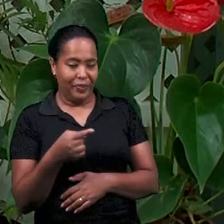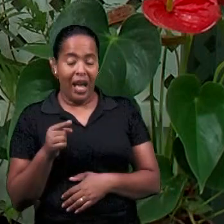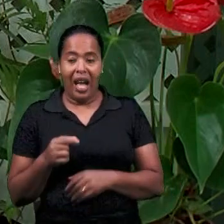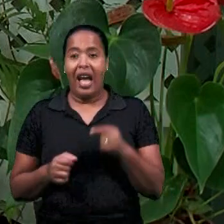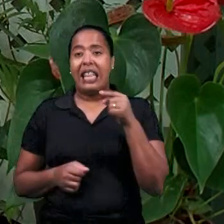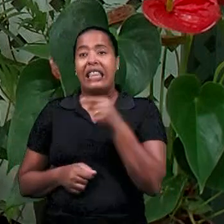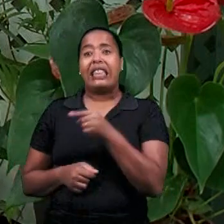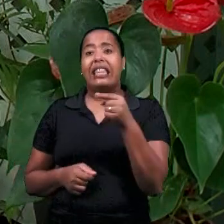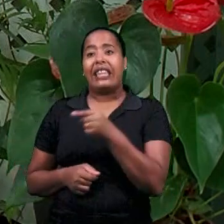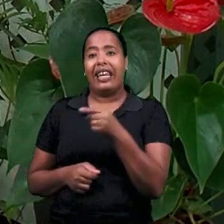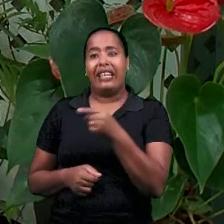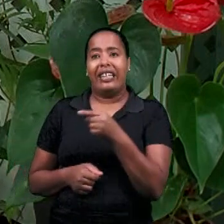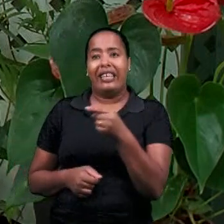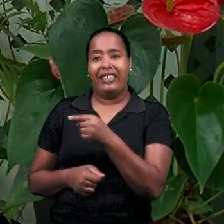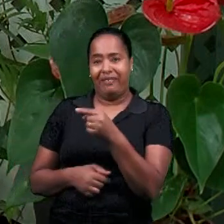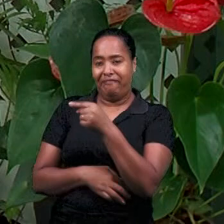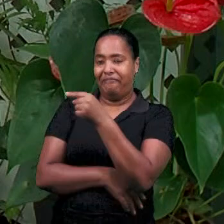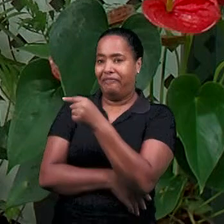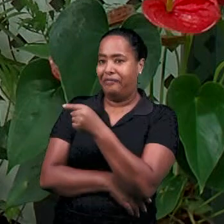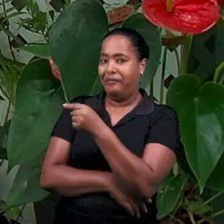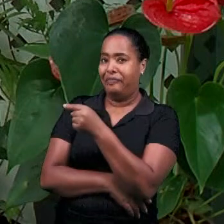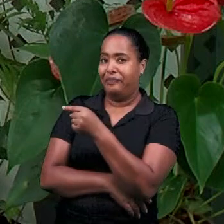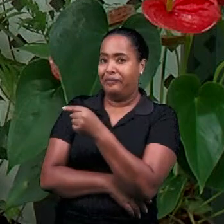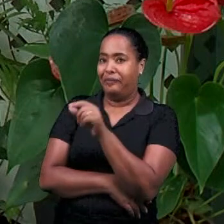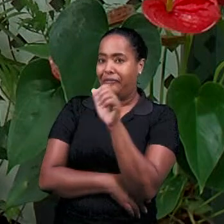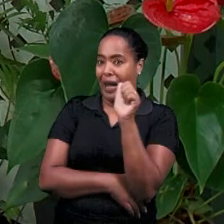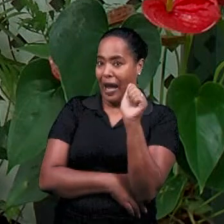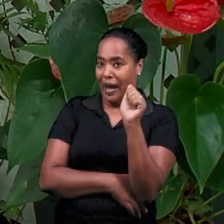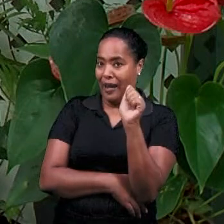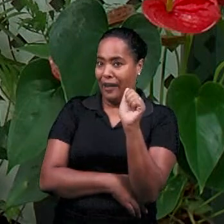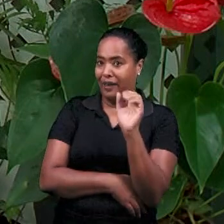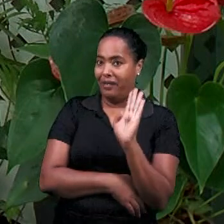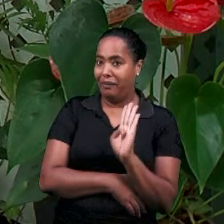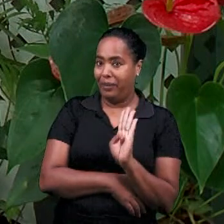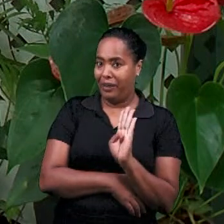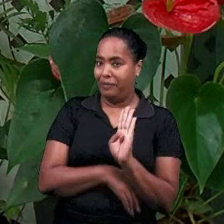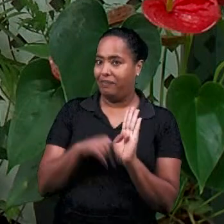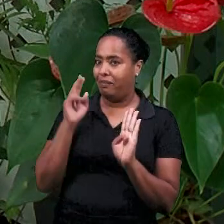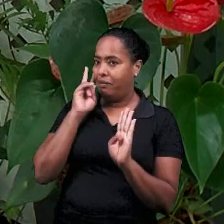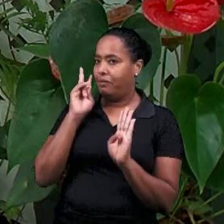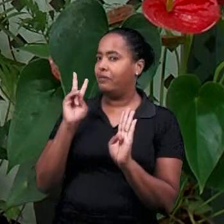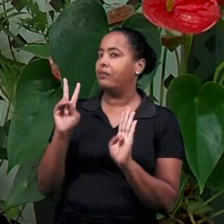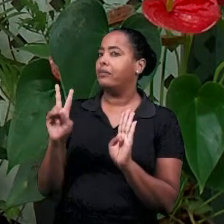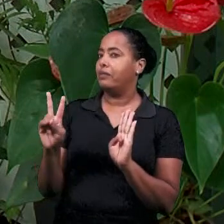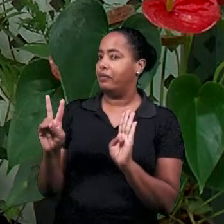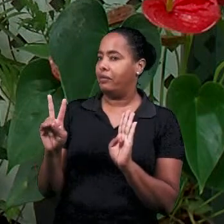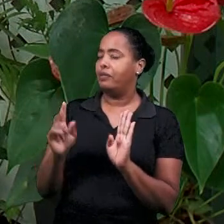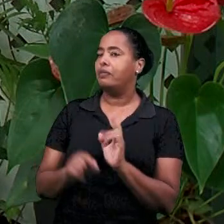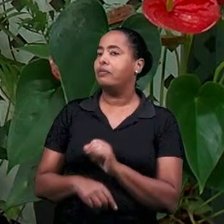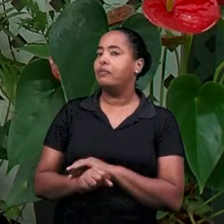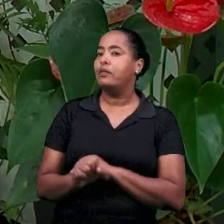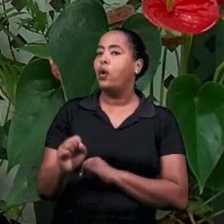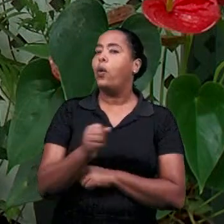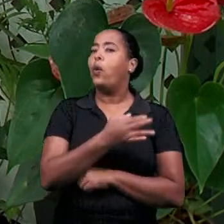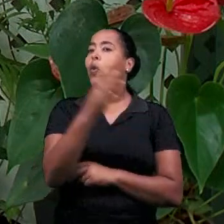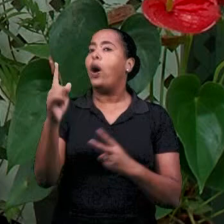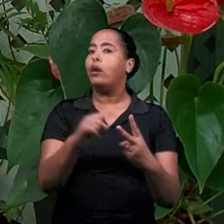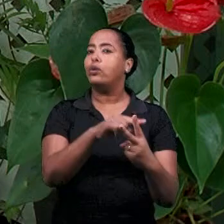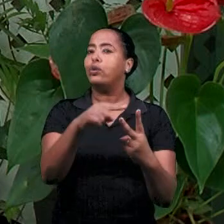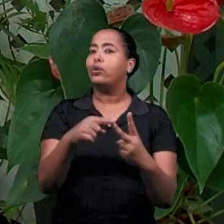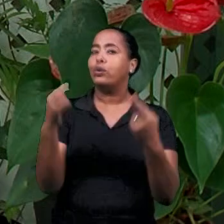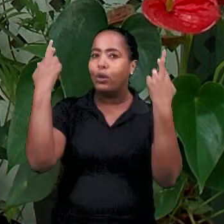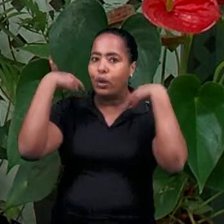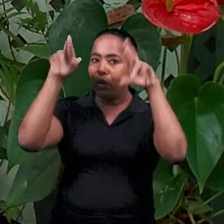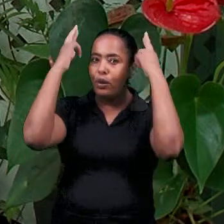deux figures. J'ai une ici et j'ai A et B. Je pose la question. Quel d'eux est-elle